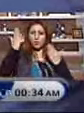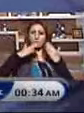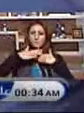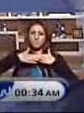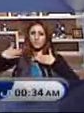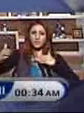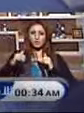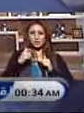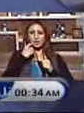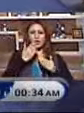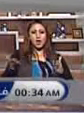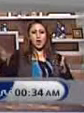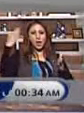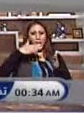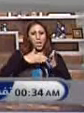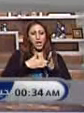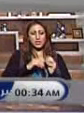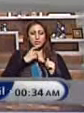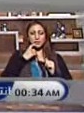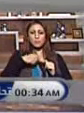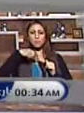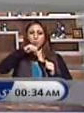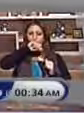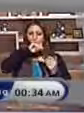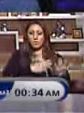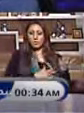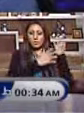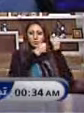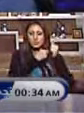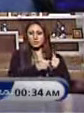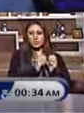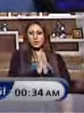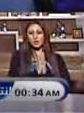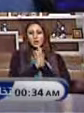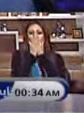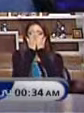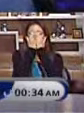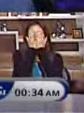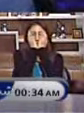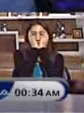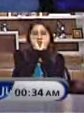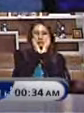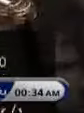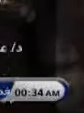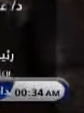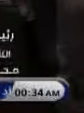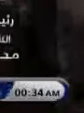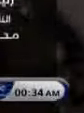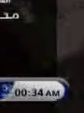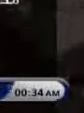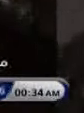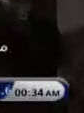لنا منك بخاتمه السعاده اجمعين وصلى الله على سيدنا محمد واله وصحبه وسلم يا رب تسليما